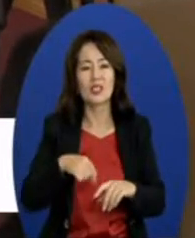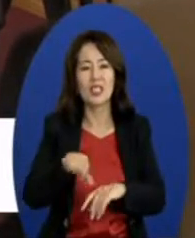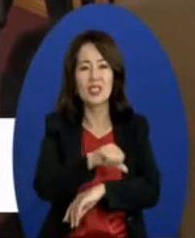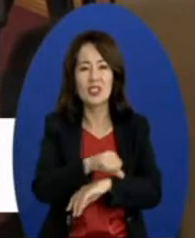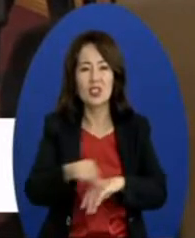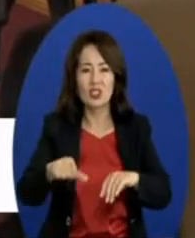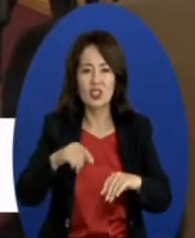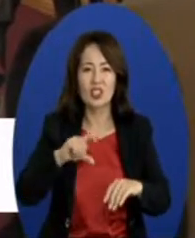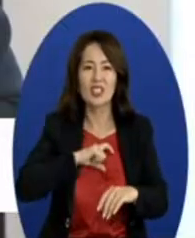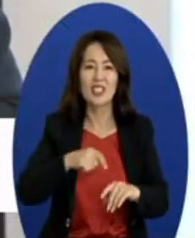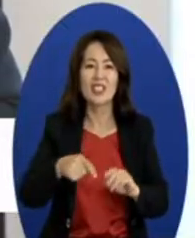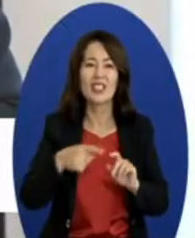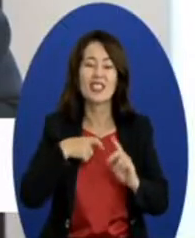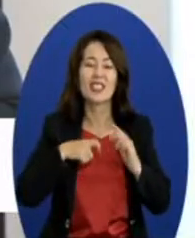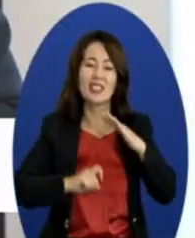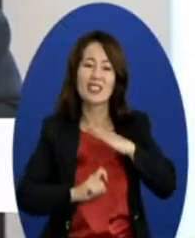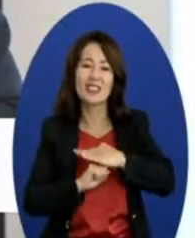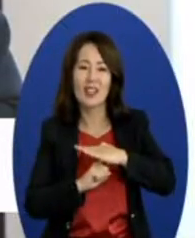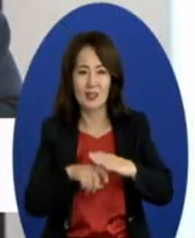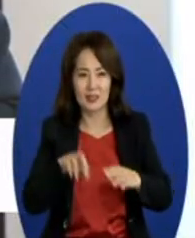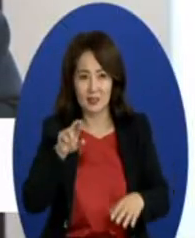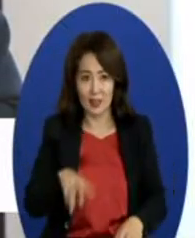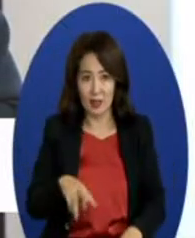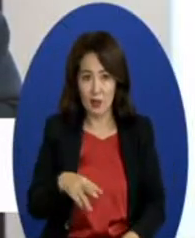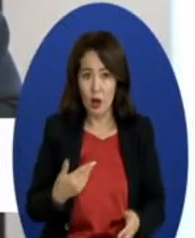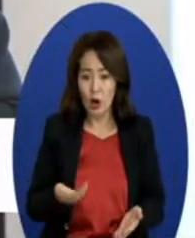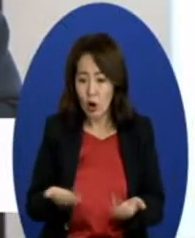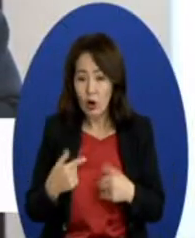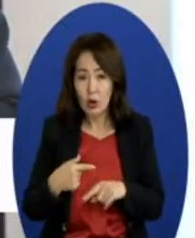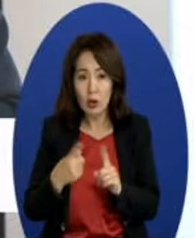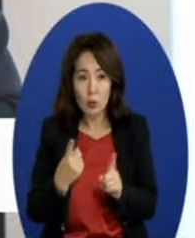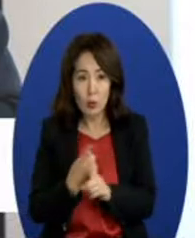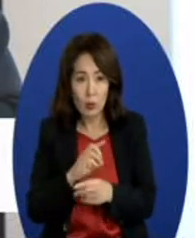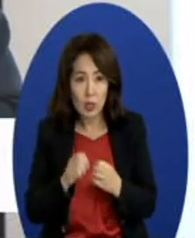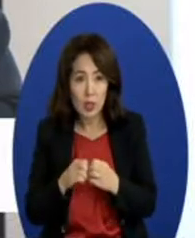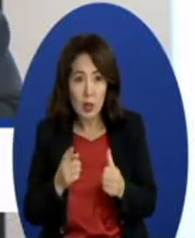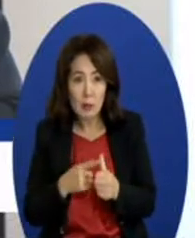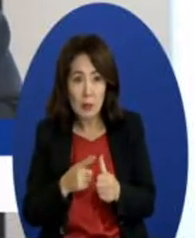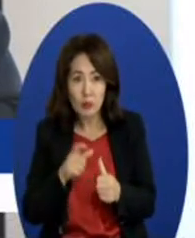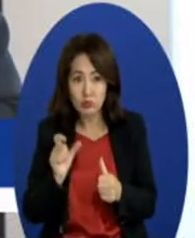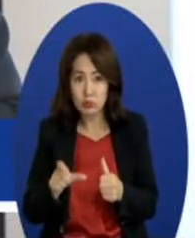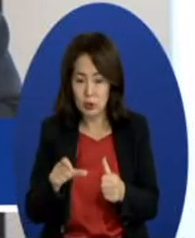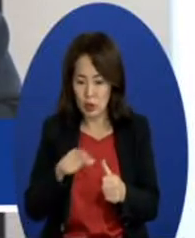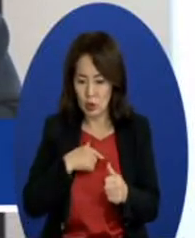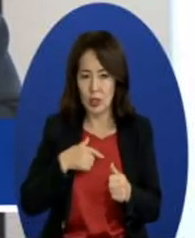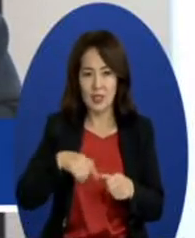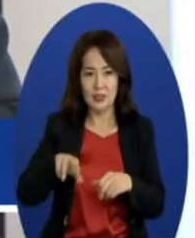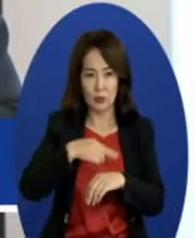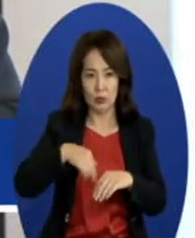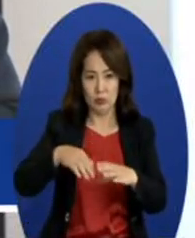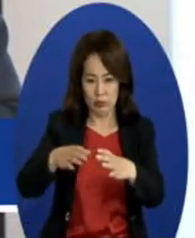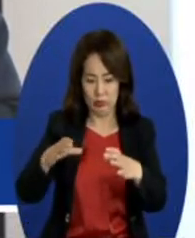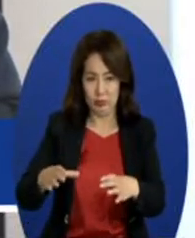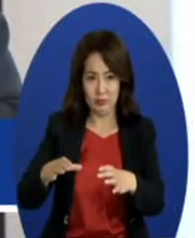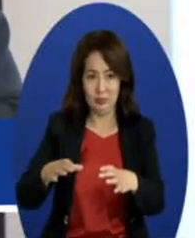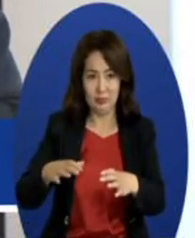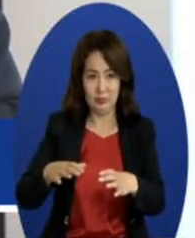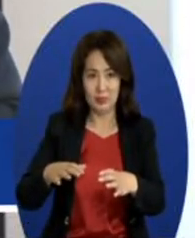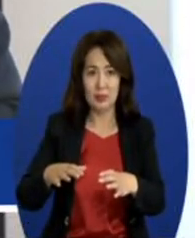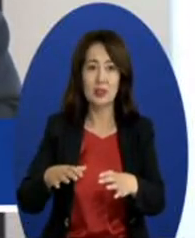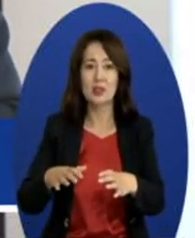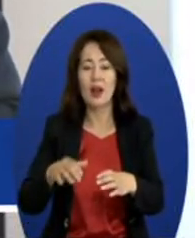ялыг хэрэглэхээр болжээ. Анх удаа хөнгөн эмтэр гүйцсэн хүмүүсийг өөрийнхөө оршин байгаа засаг захиргааныхаа